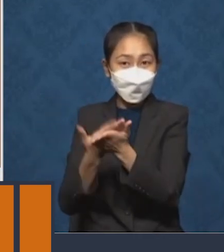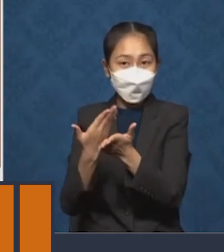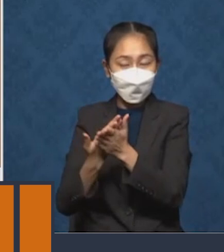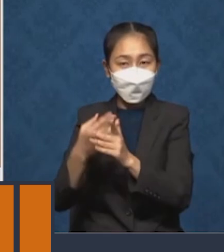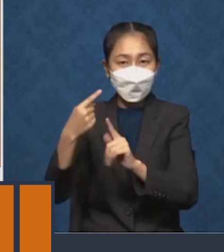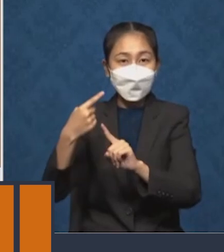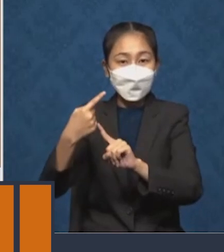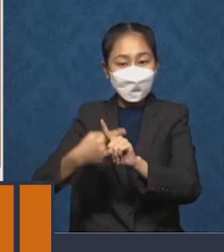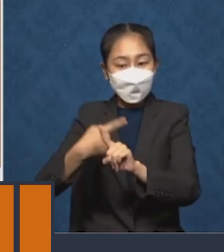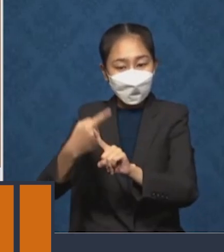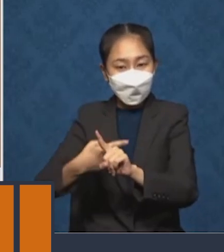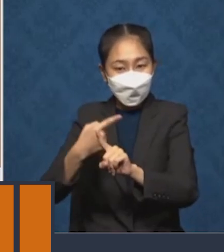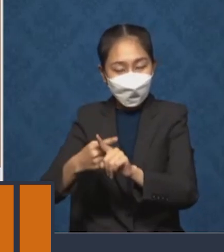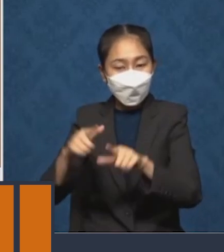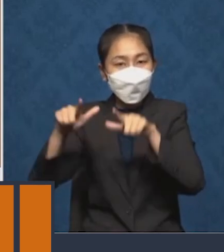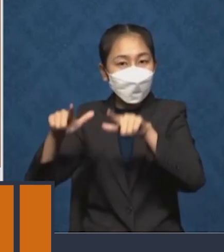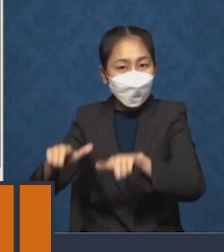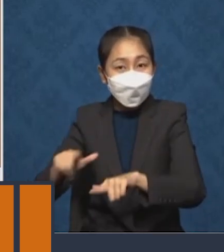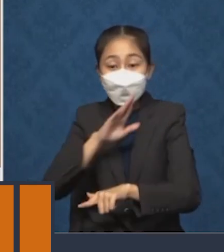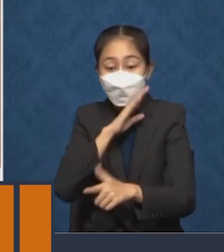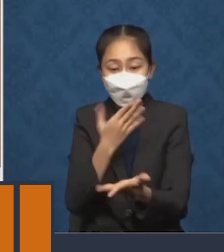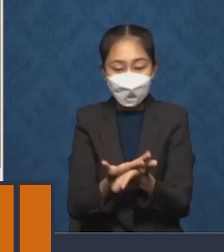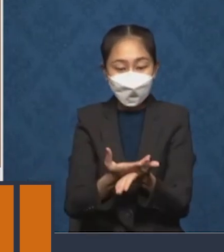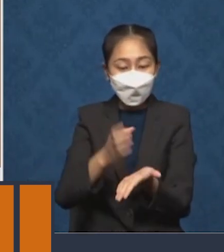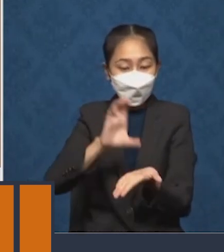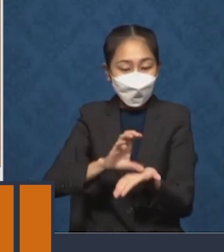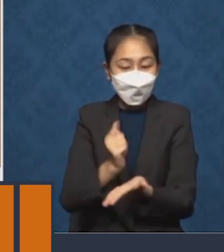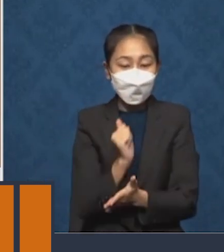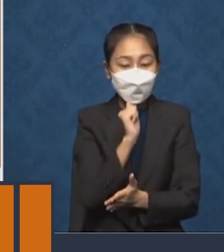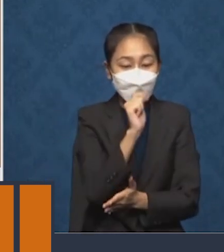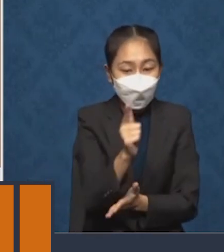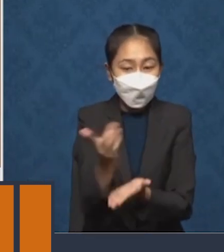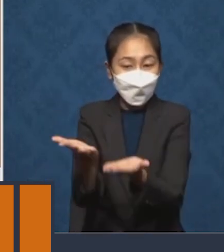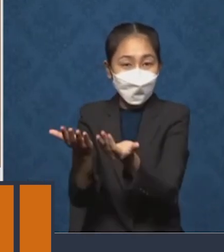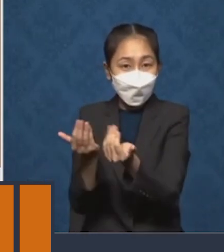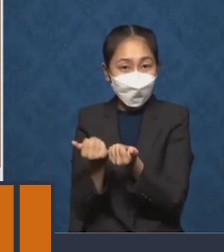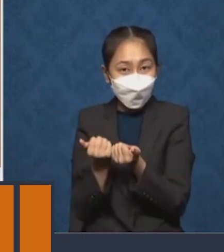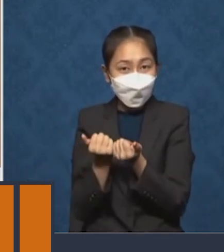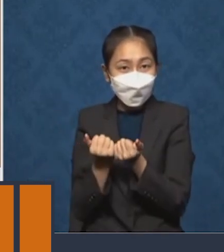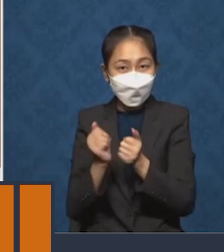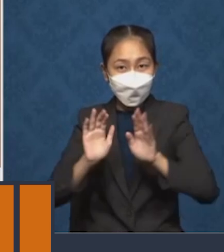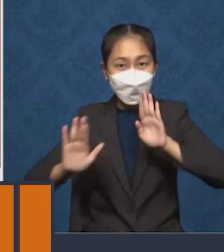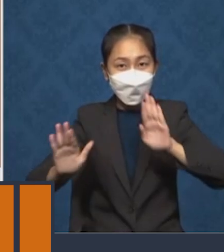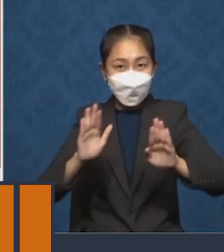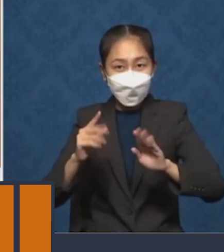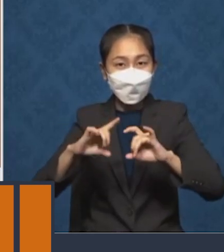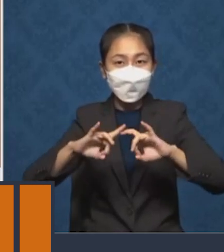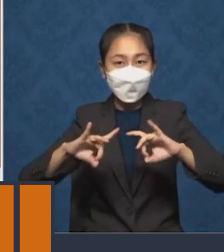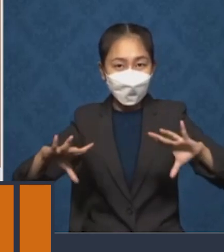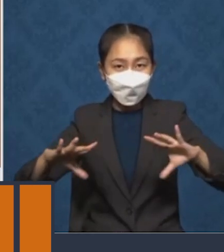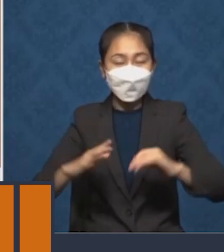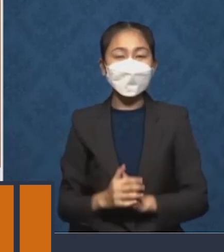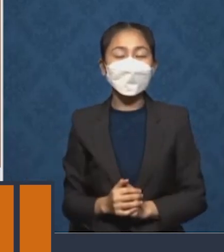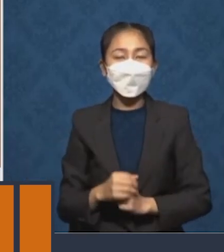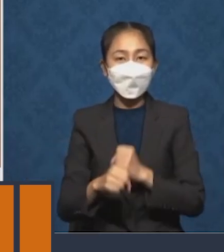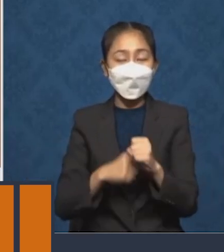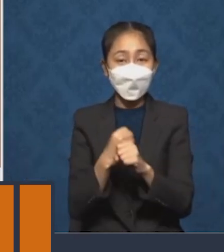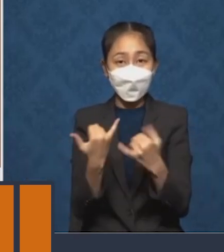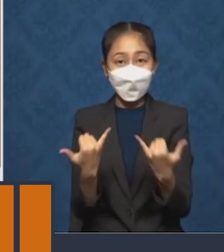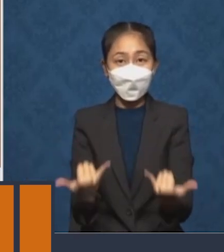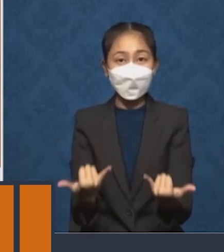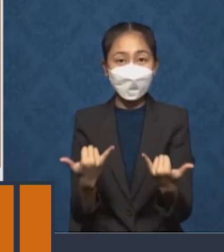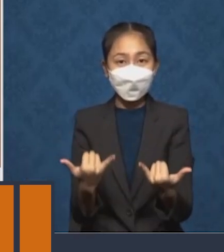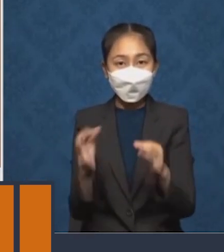ลากรก็เป็นได้ถ้างบประมาณรายจ่ายกับรายได้ยังคงเป็นหน้าตาแบบนี้ต่อไปดังนั้นปีนี้คือจะเป็นปี